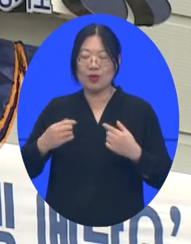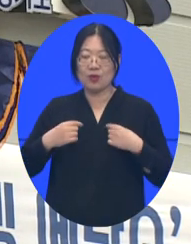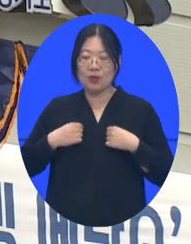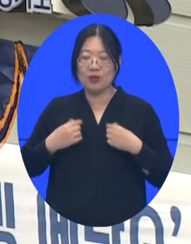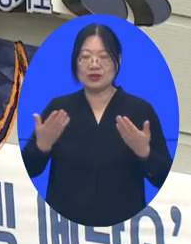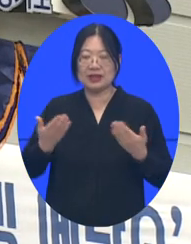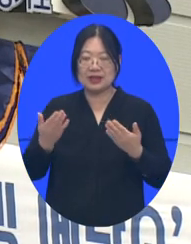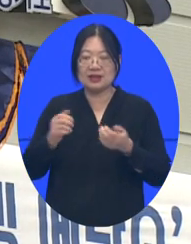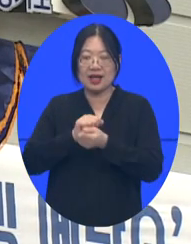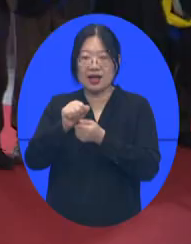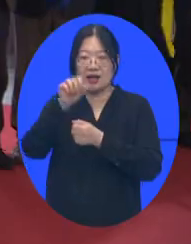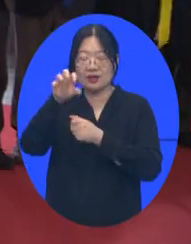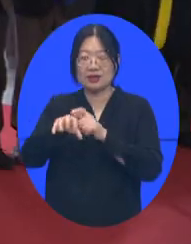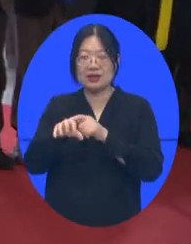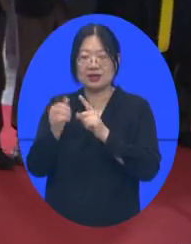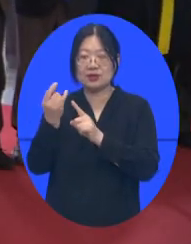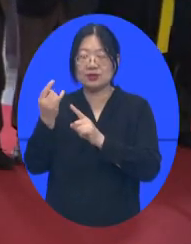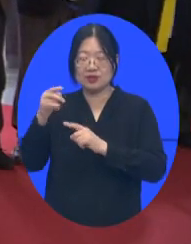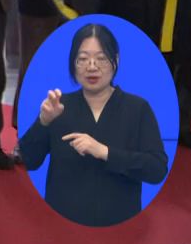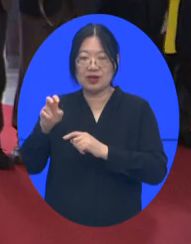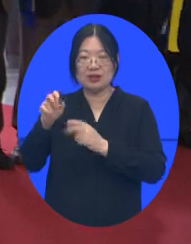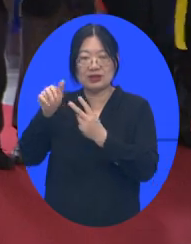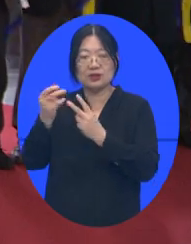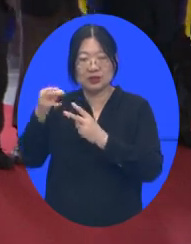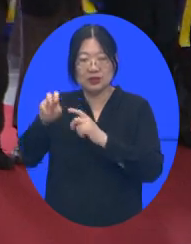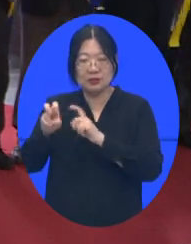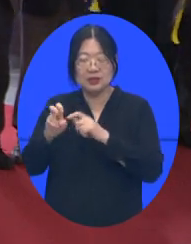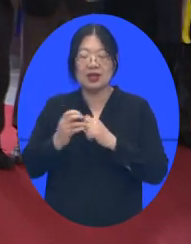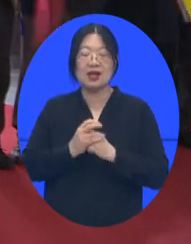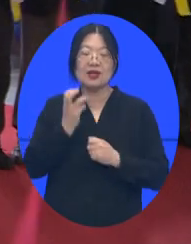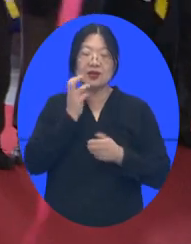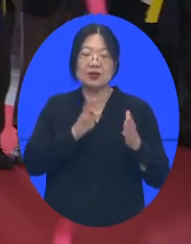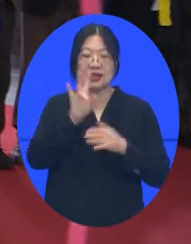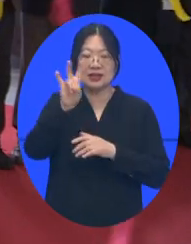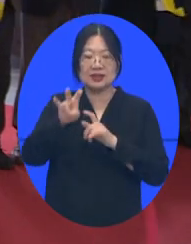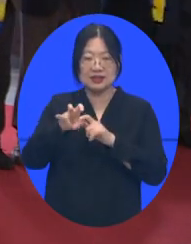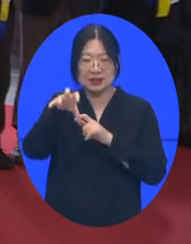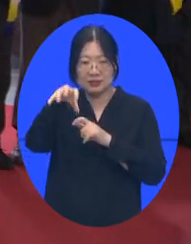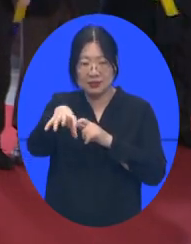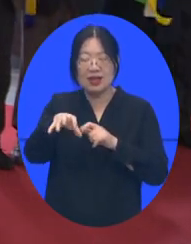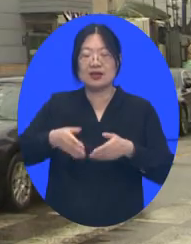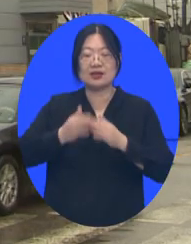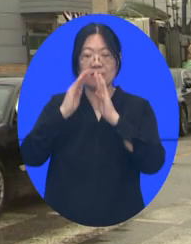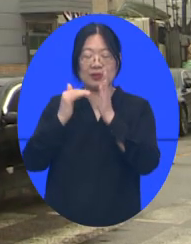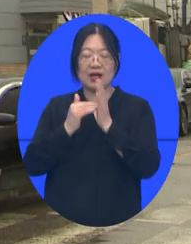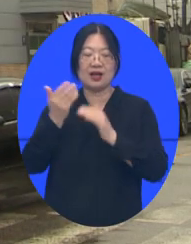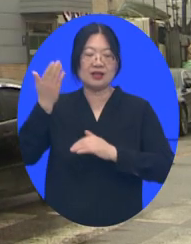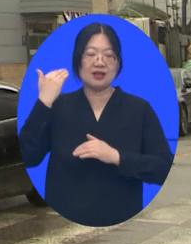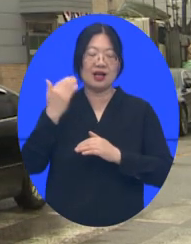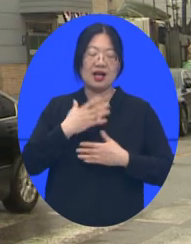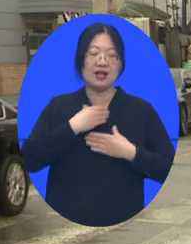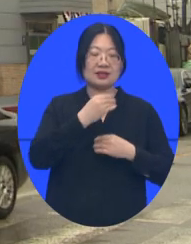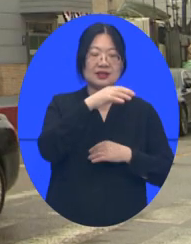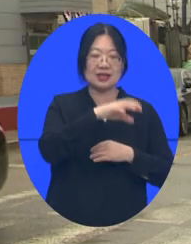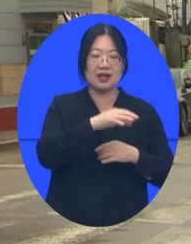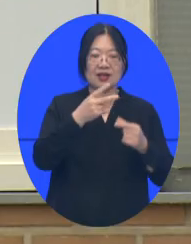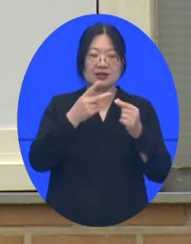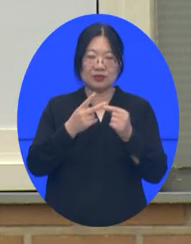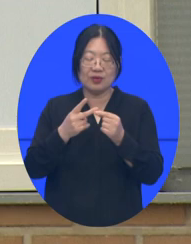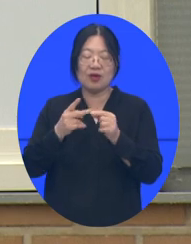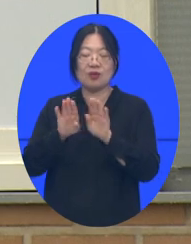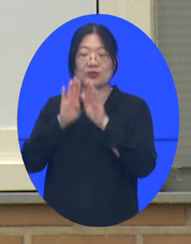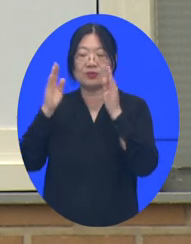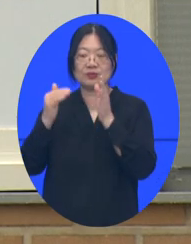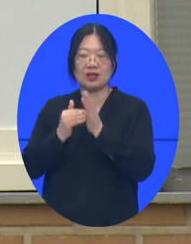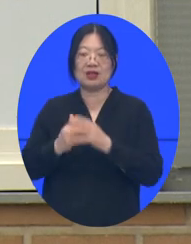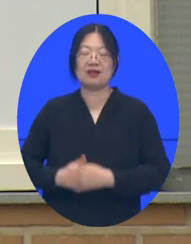작업복 세탁소 2호점이 경기도 시흥시 시화국가산단 인근에 문을 열었습니다. 지난 경기도 안산에 이어 두